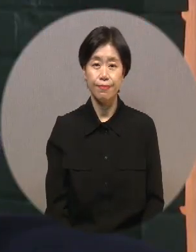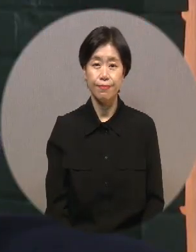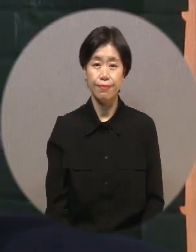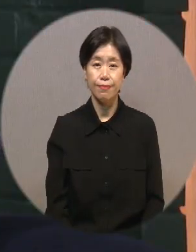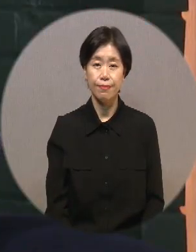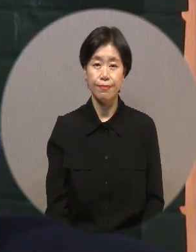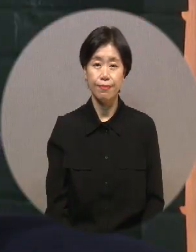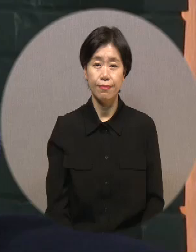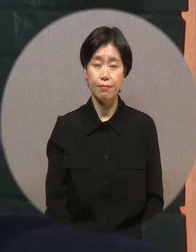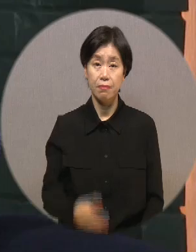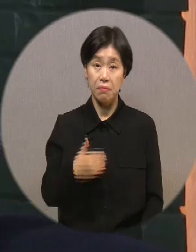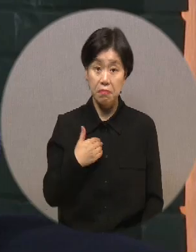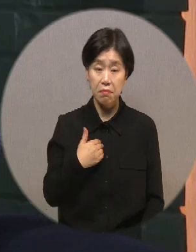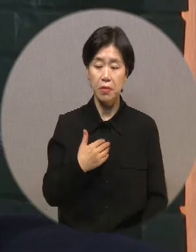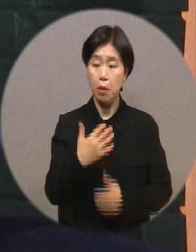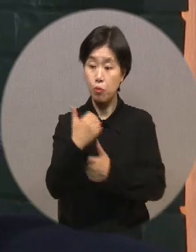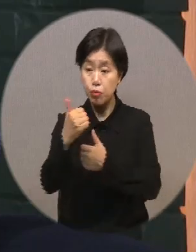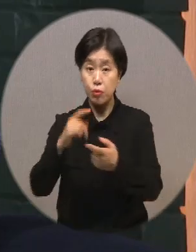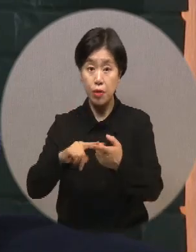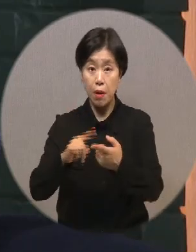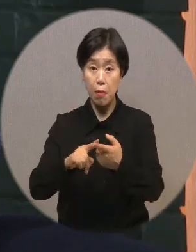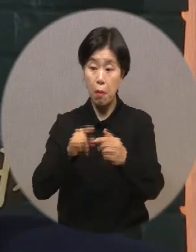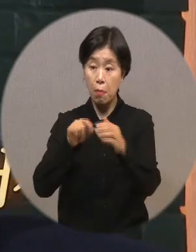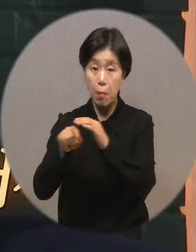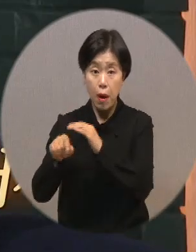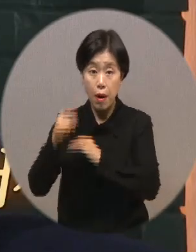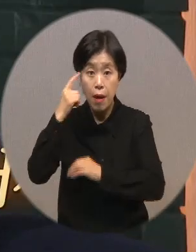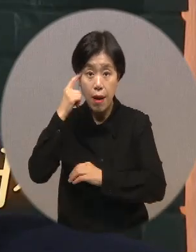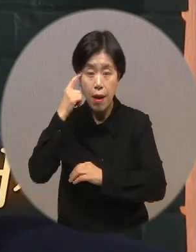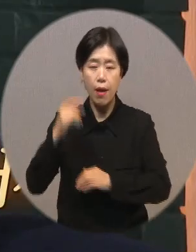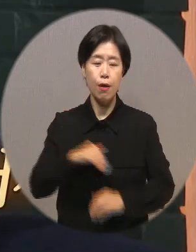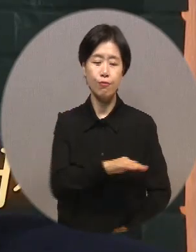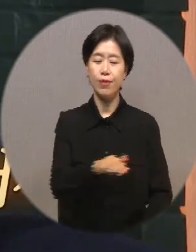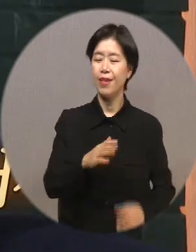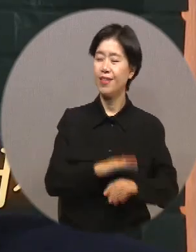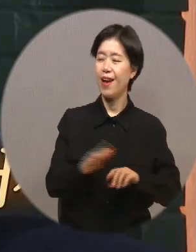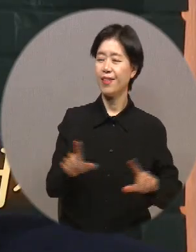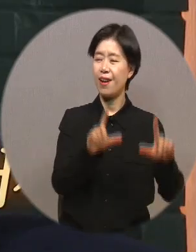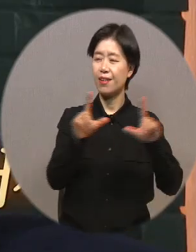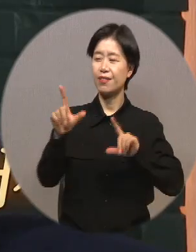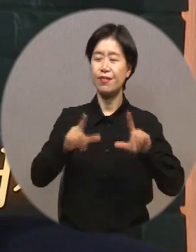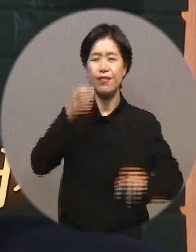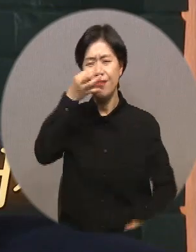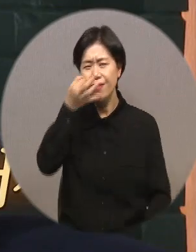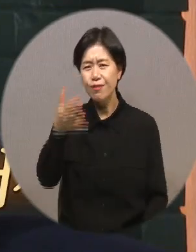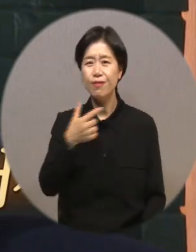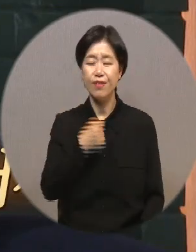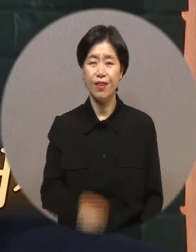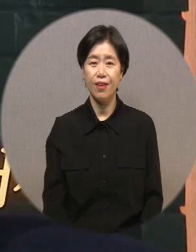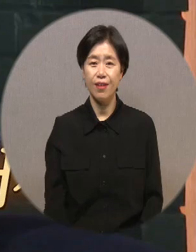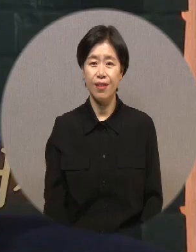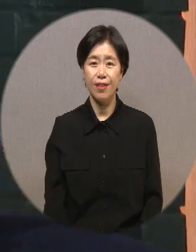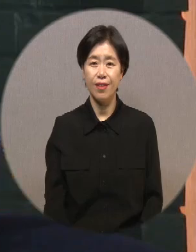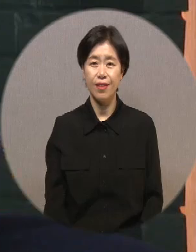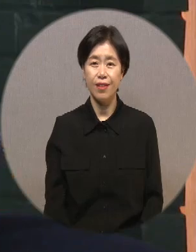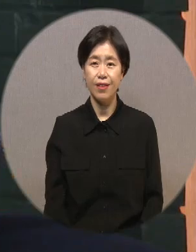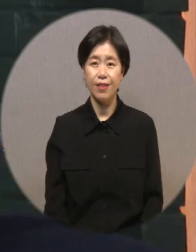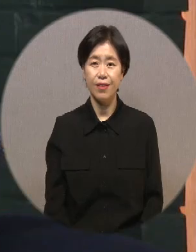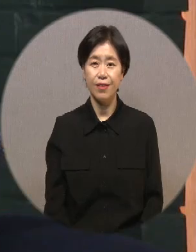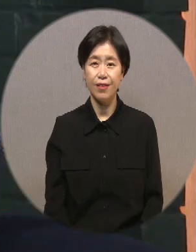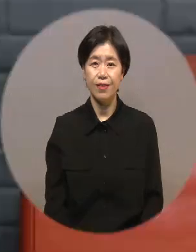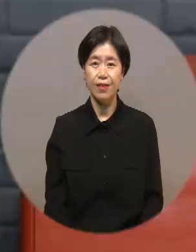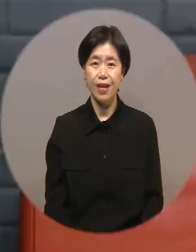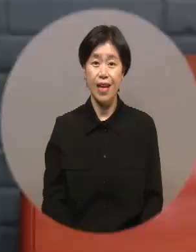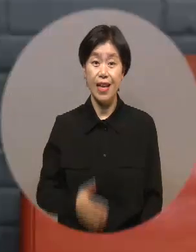그냥 이유는 딱 하나고 간단해요. 우리 이렇게 잘 살 수 있다는 거 보여주고 싶어서예요. 그러니까 사람들이라는 거는 이렇게